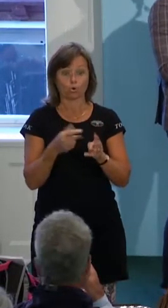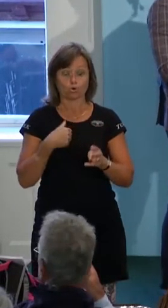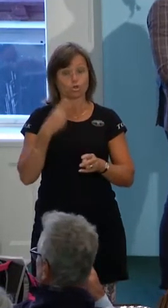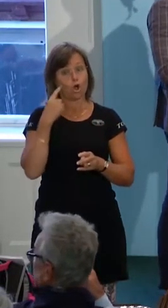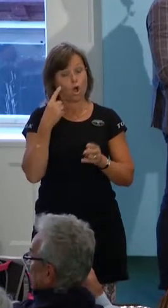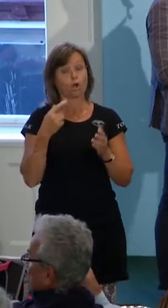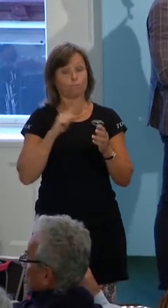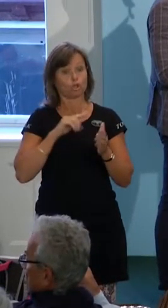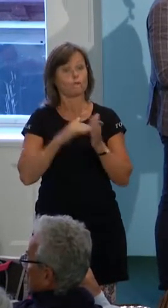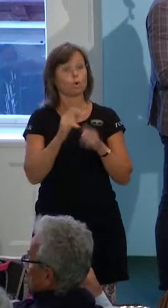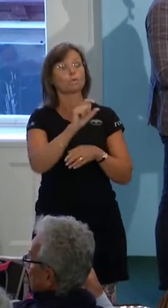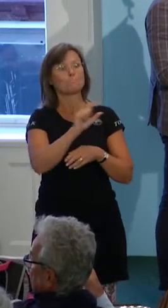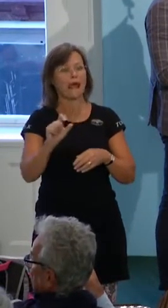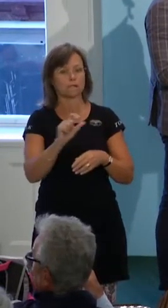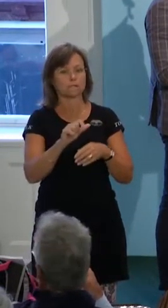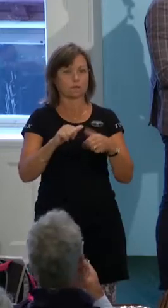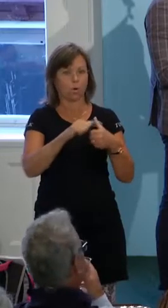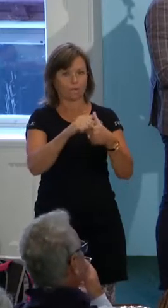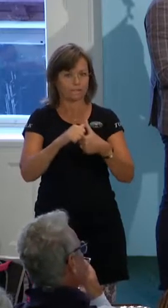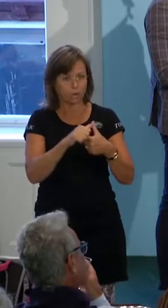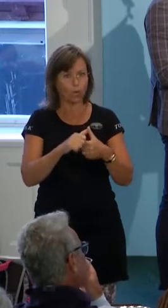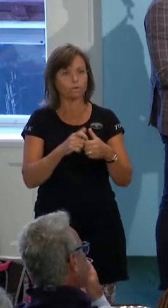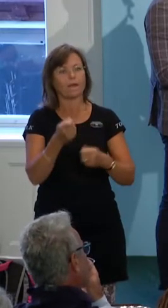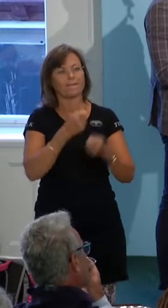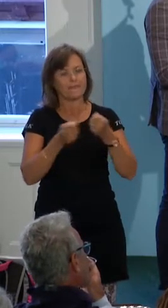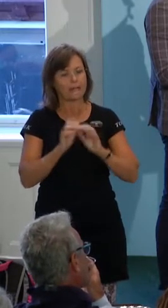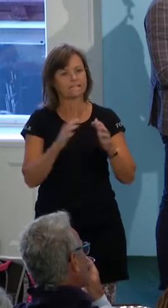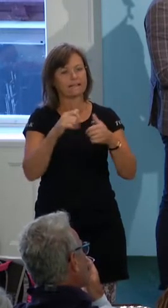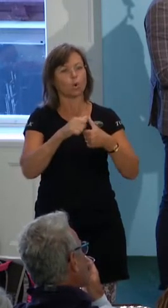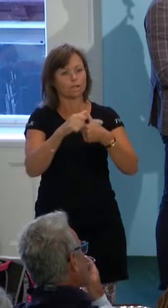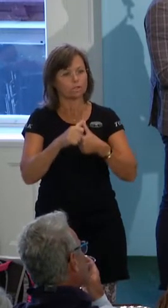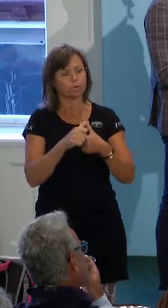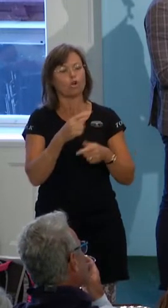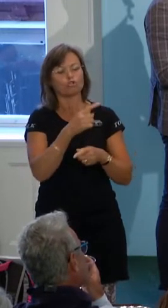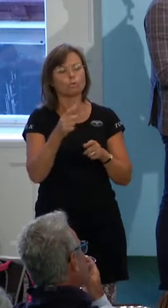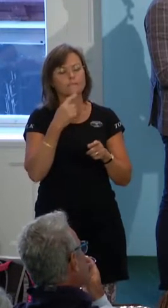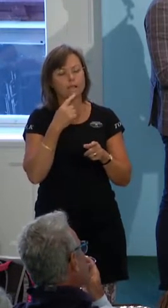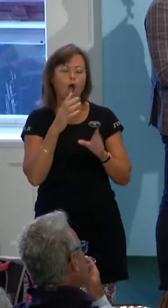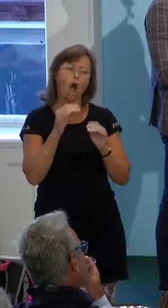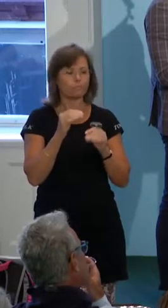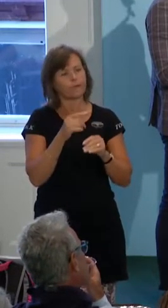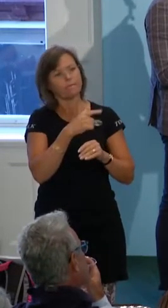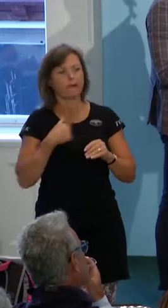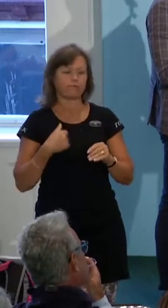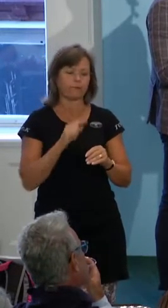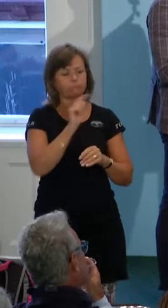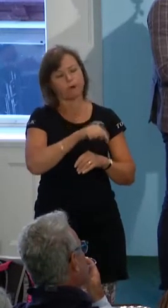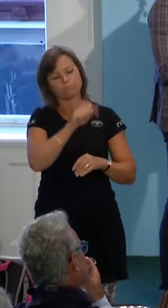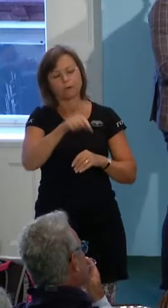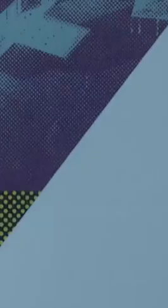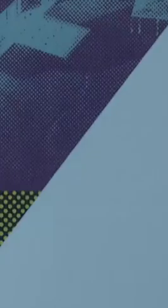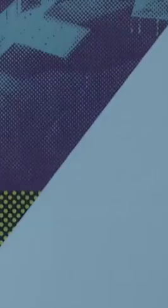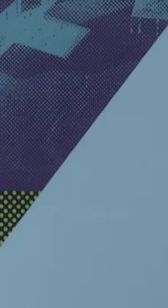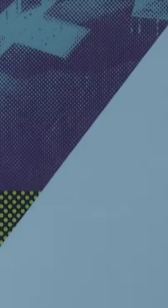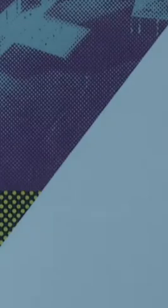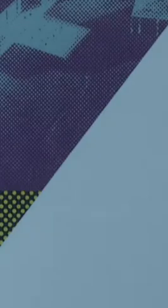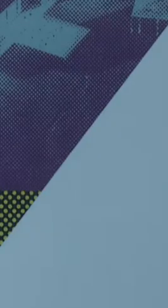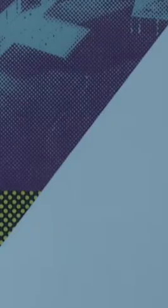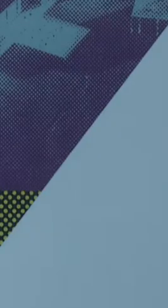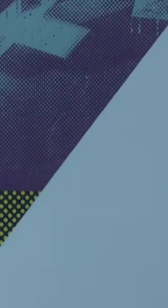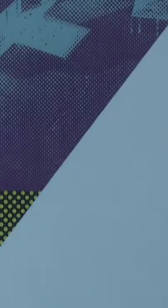från branschorganisationer, näringslivsorganisationer, det är att vi går på så många möten med så många olika aktörer. Vi